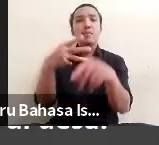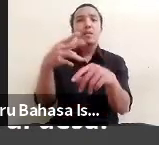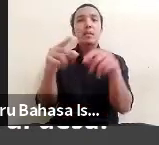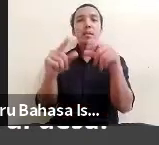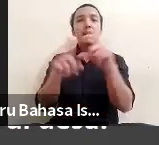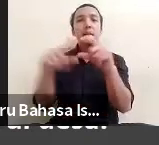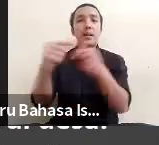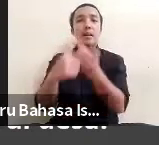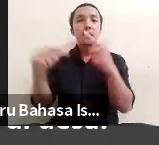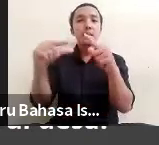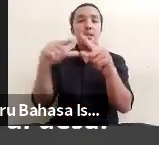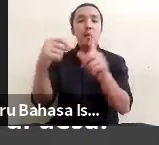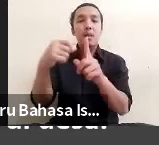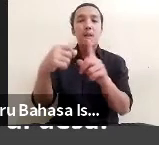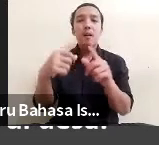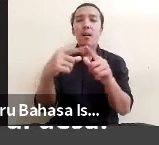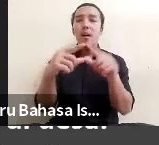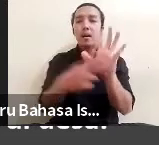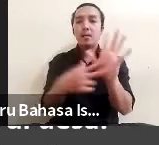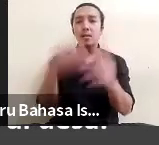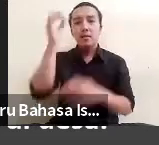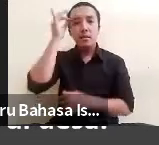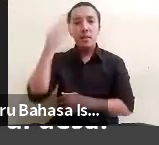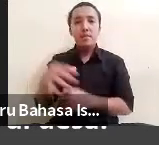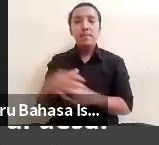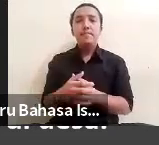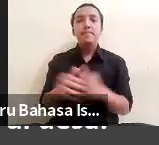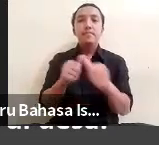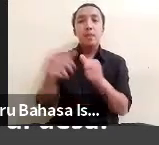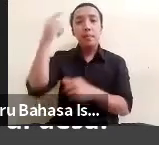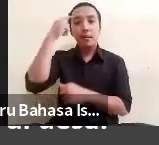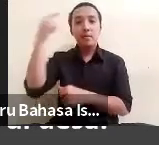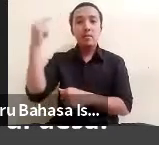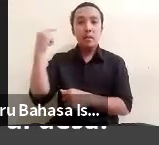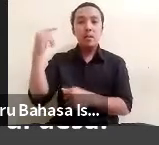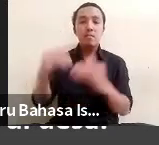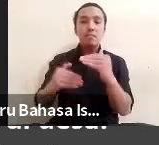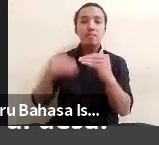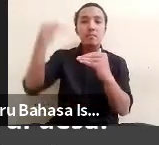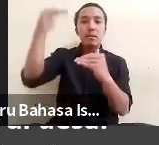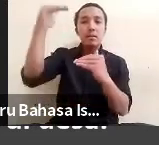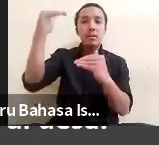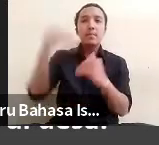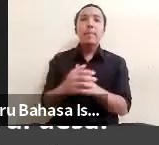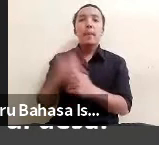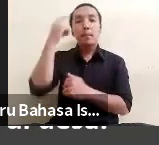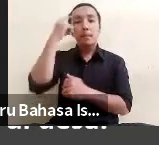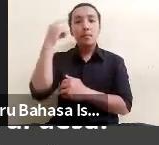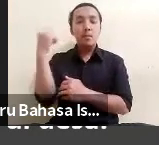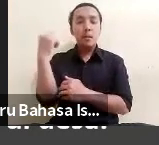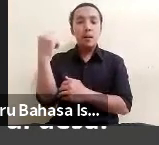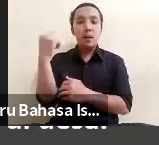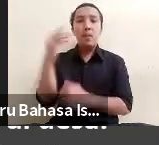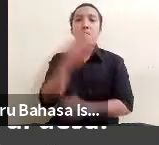seperti itu. Kemudian pemerintah di level yang lebih tinggi, jadi pemerintah kabupaten, pemerintah